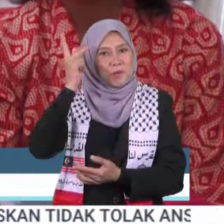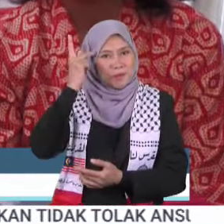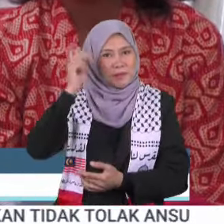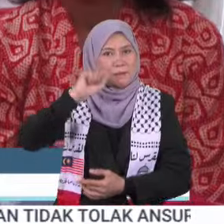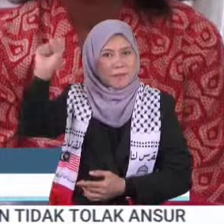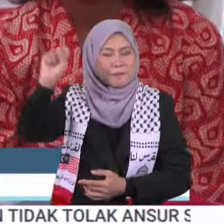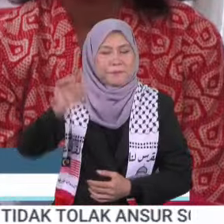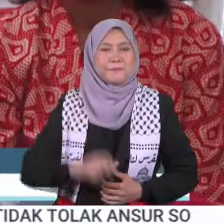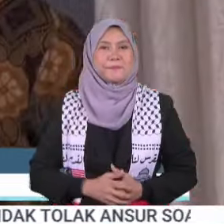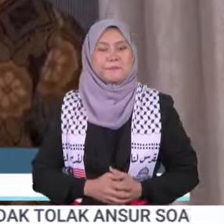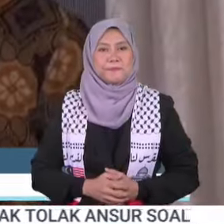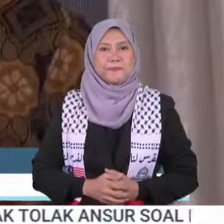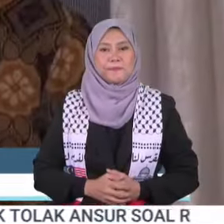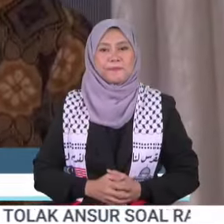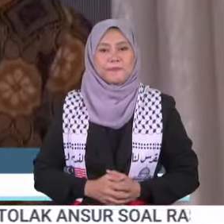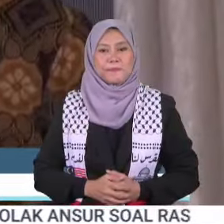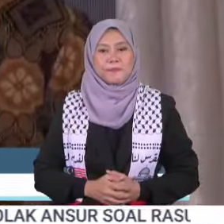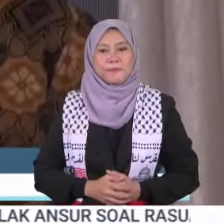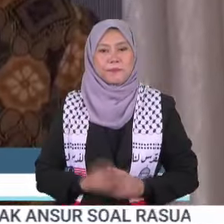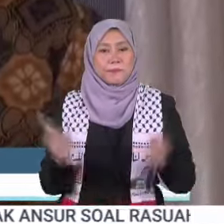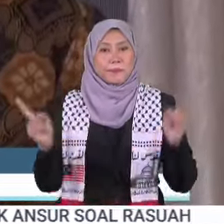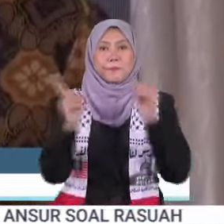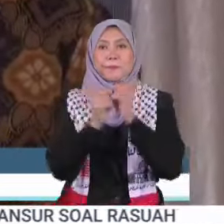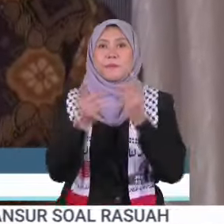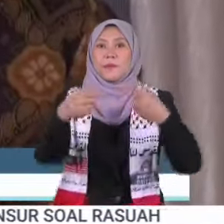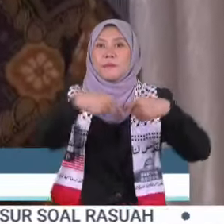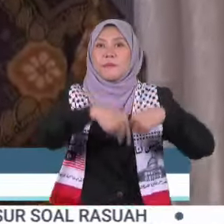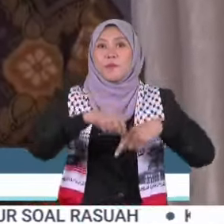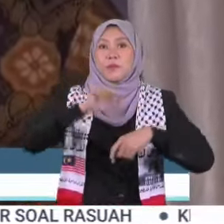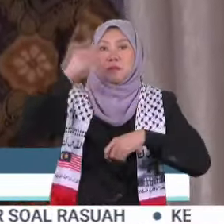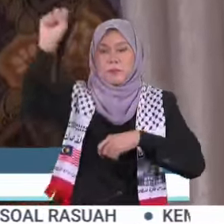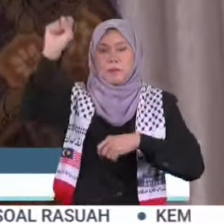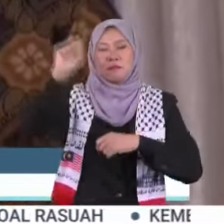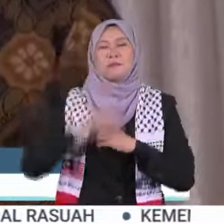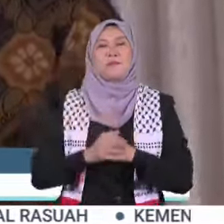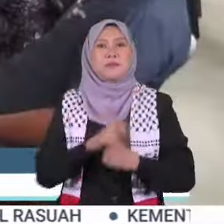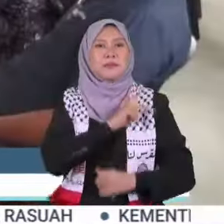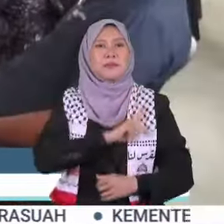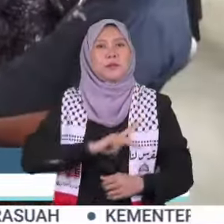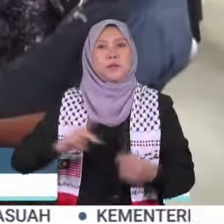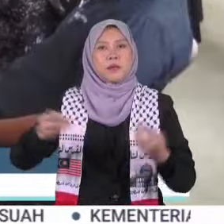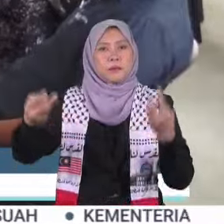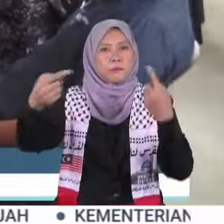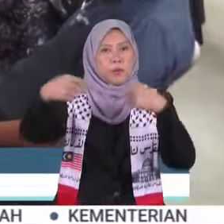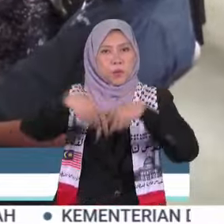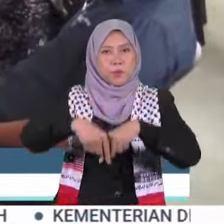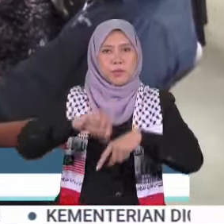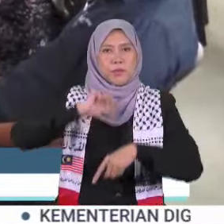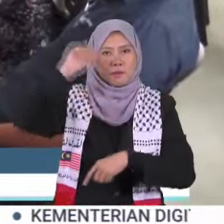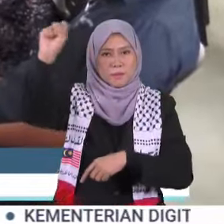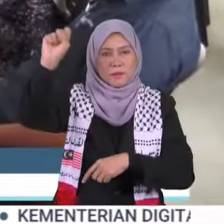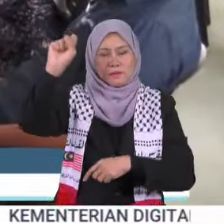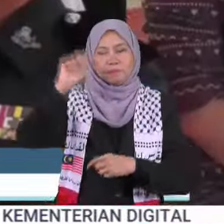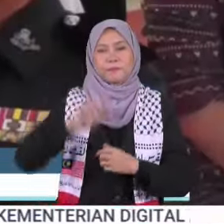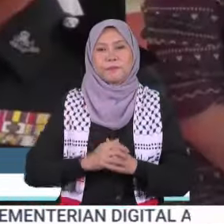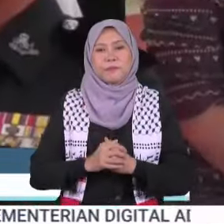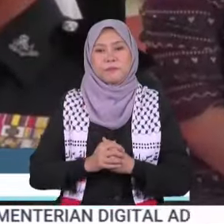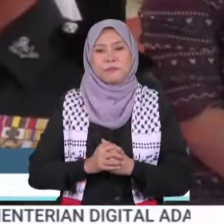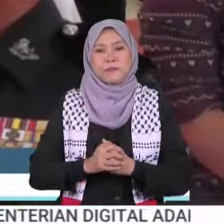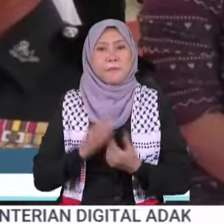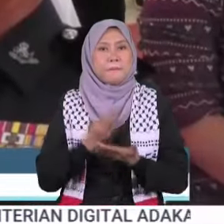negeri Sabah pertemuan umno Sabah malam tadi telah dihadiri ketua umno Sabah Datuk Seri Bung muktaradin